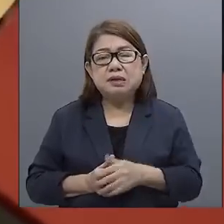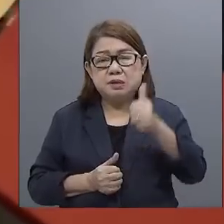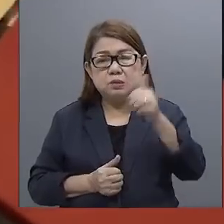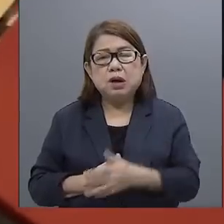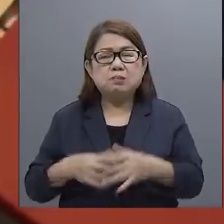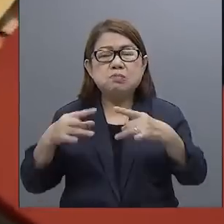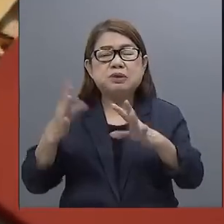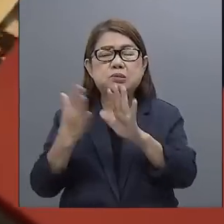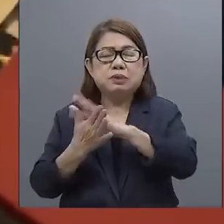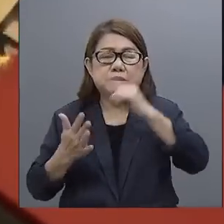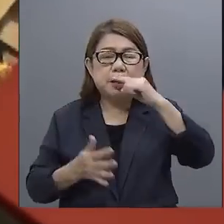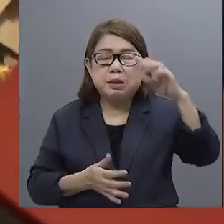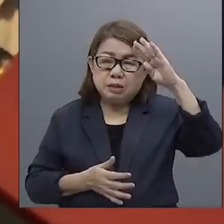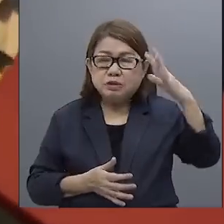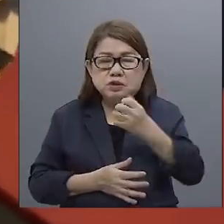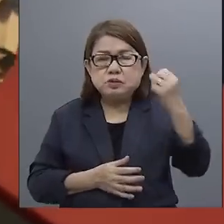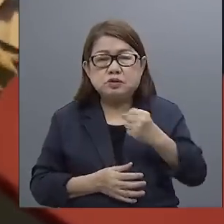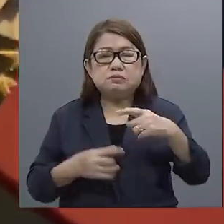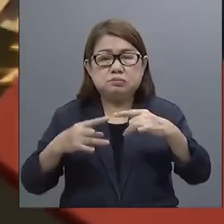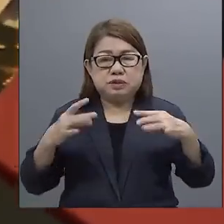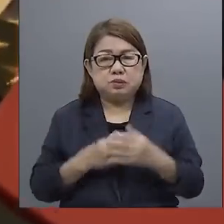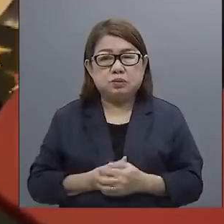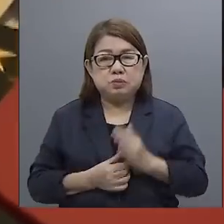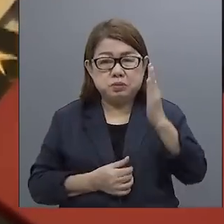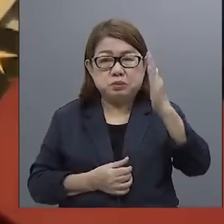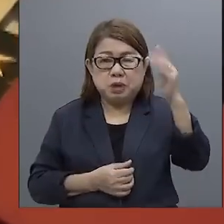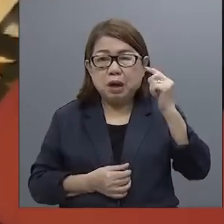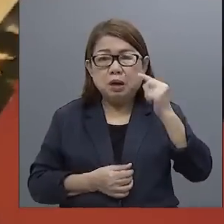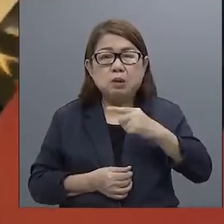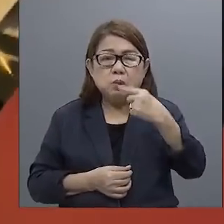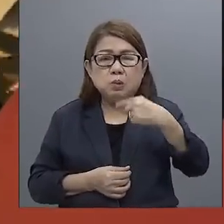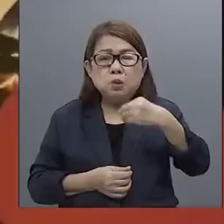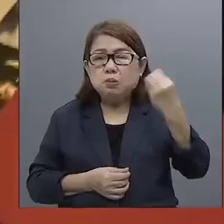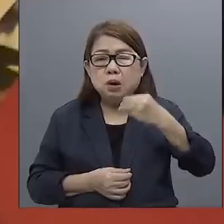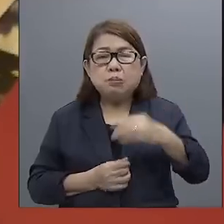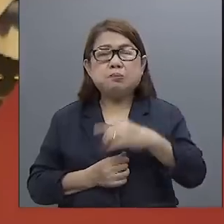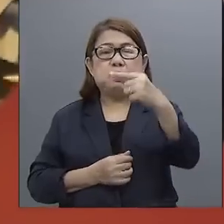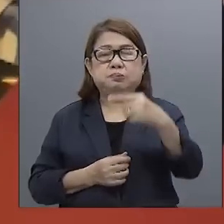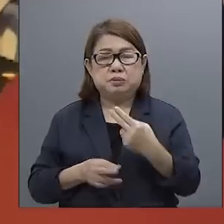สมกับประเทศเนี่ยไม่มันจะทำให้เกิดเนี่ยสิ่งเหล่